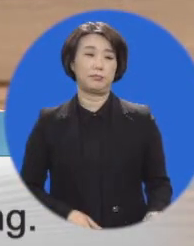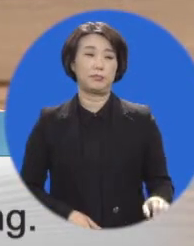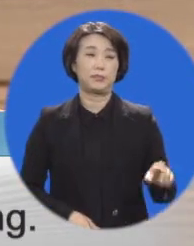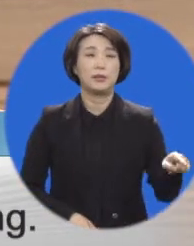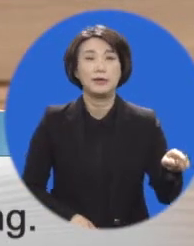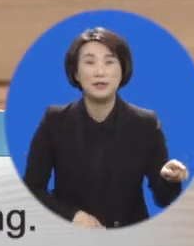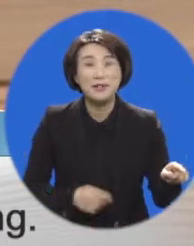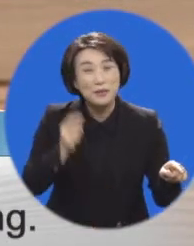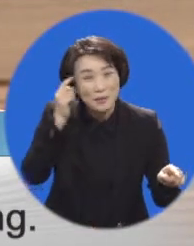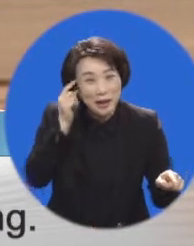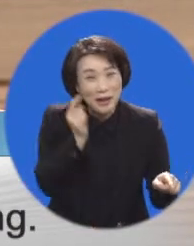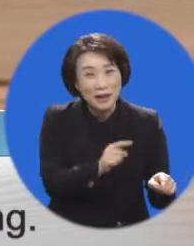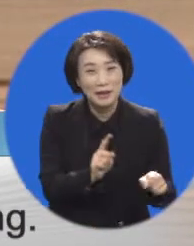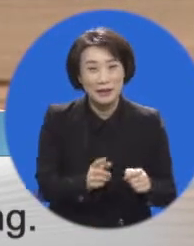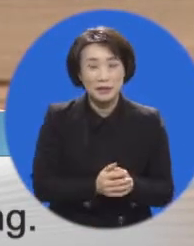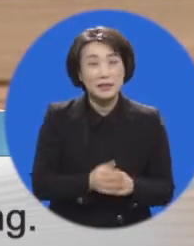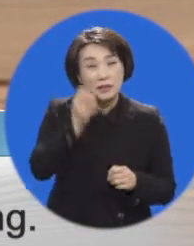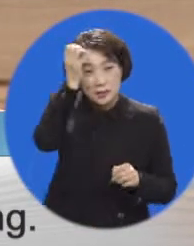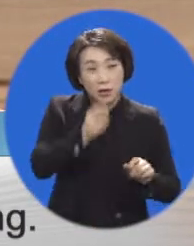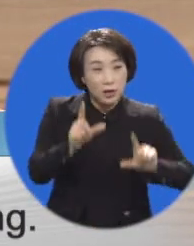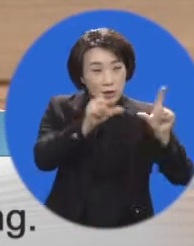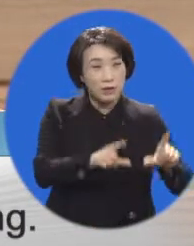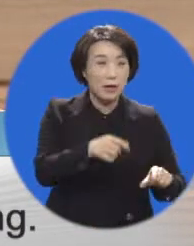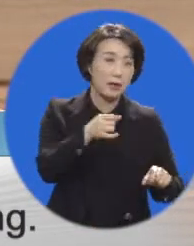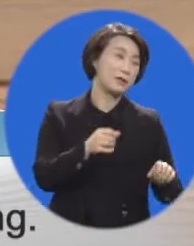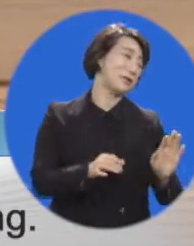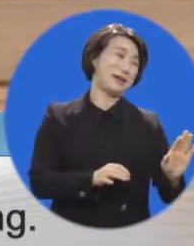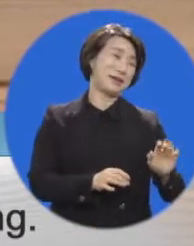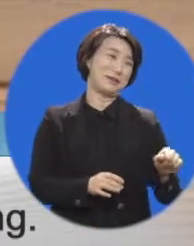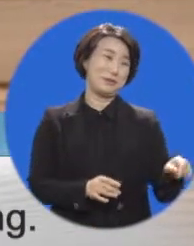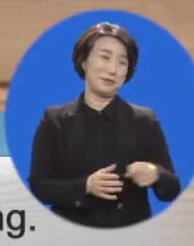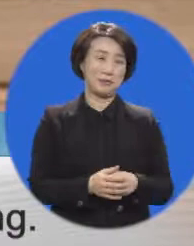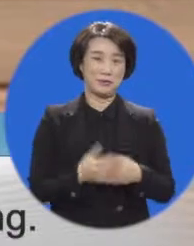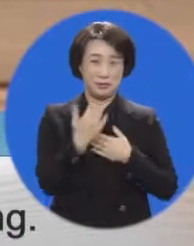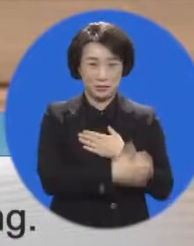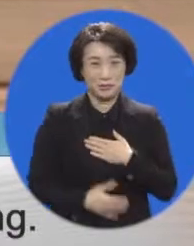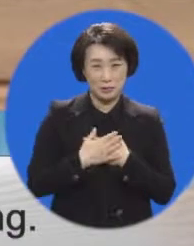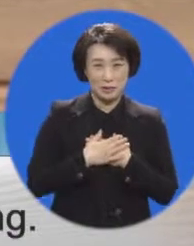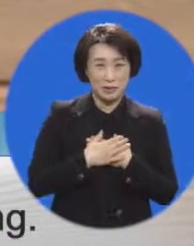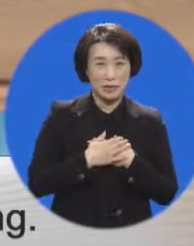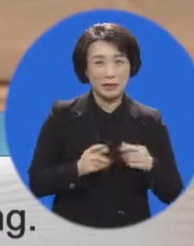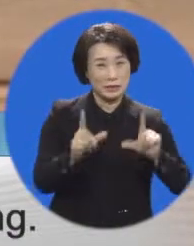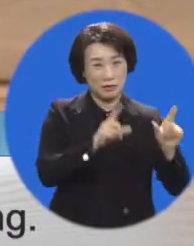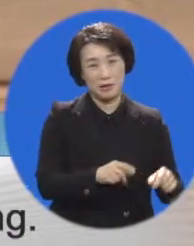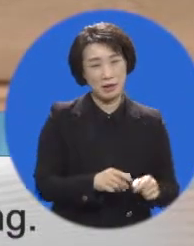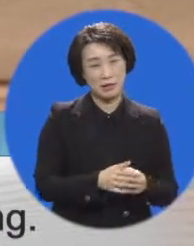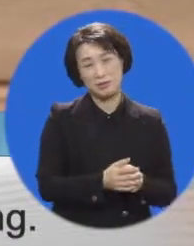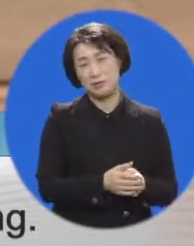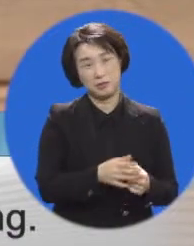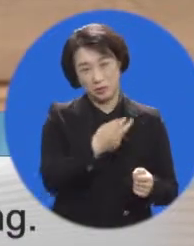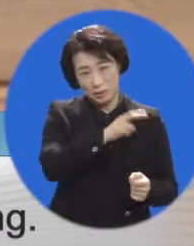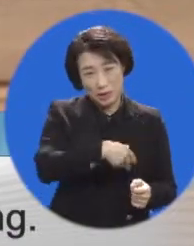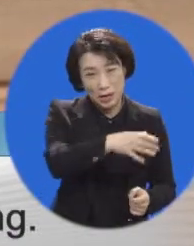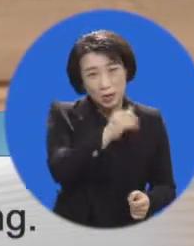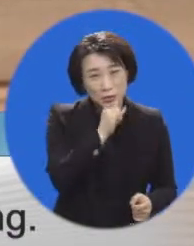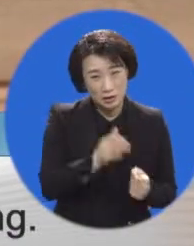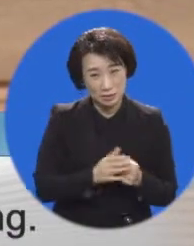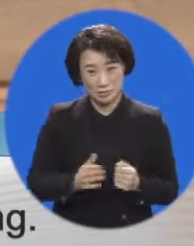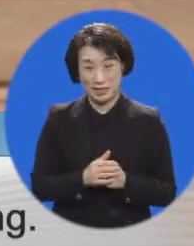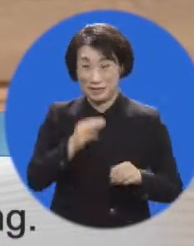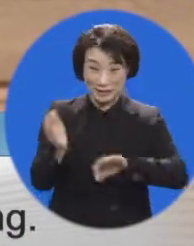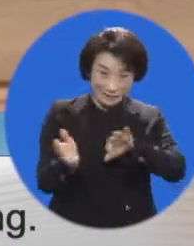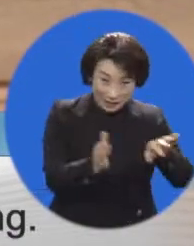사람은 벌써 영적 생활이 아니라 육으로 돌아가고, 육으로. 다시